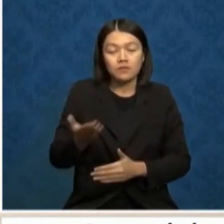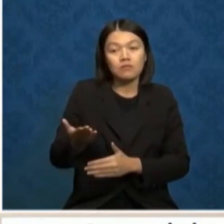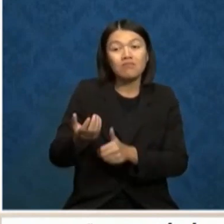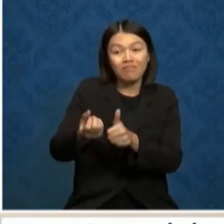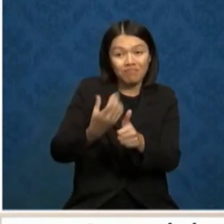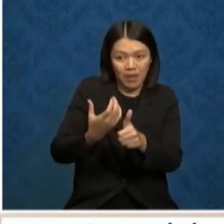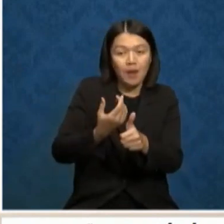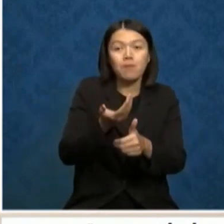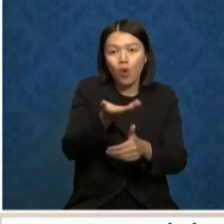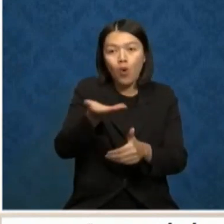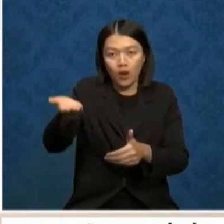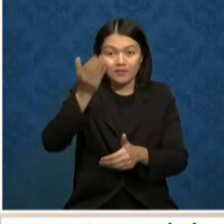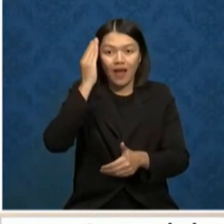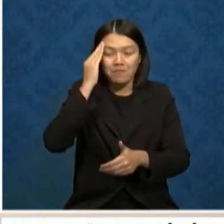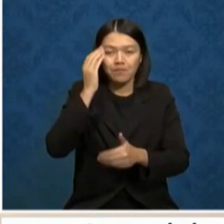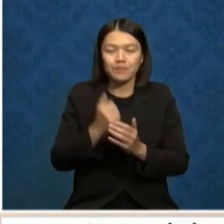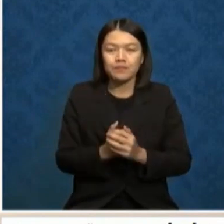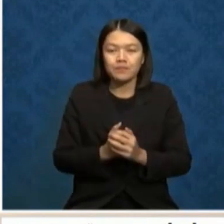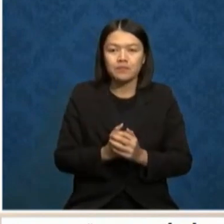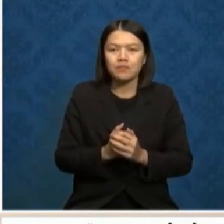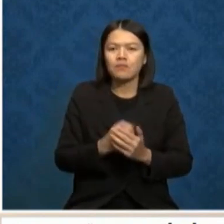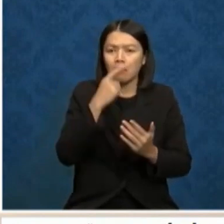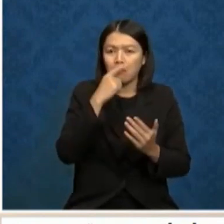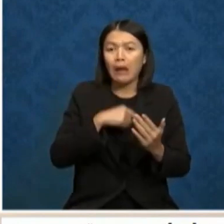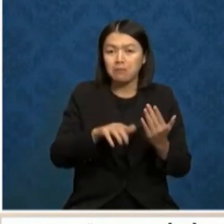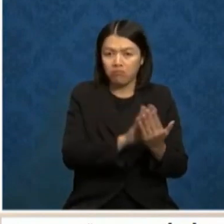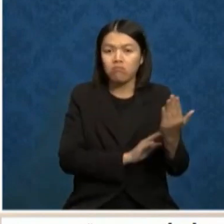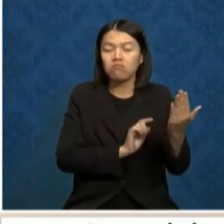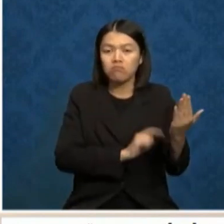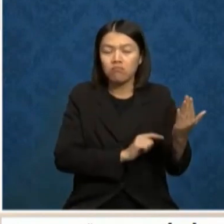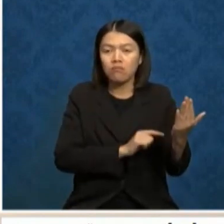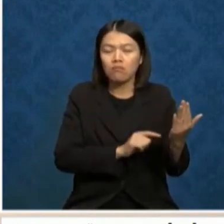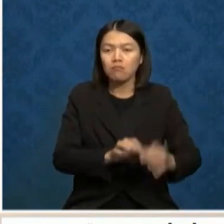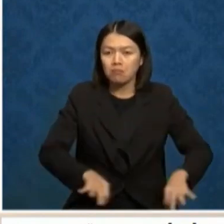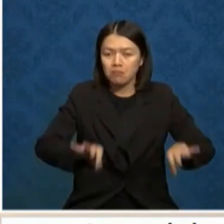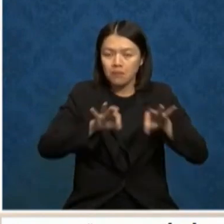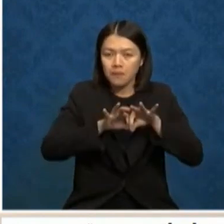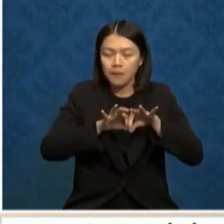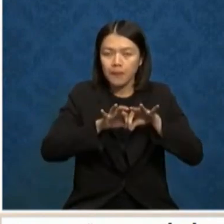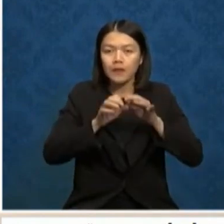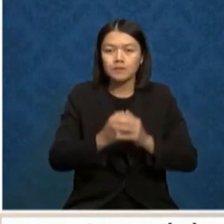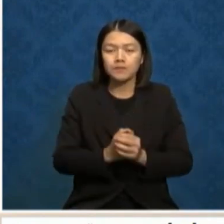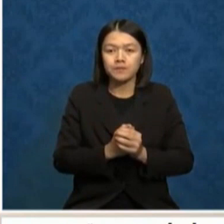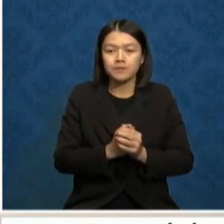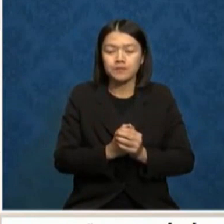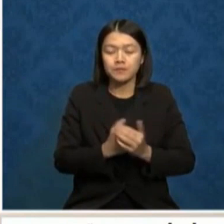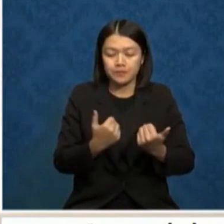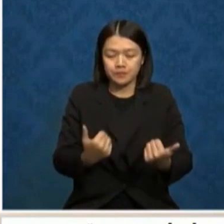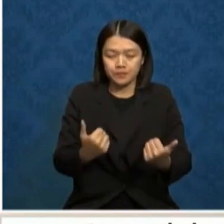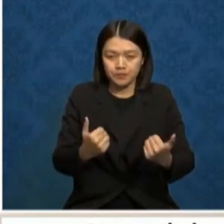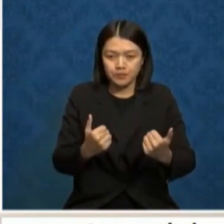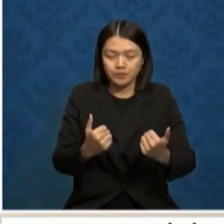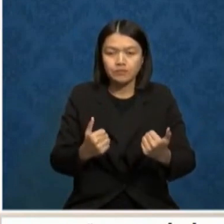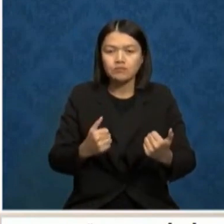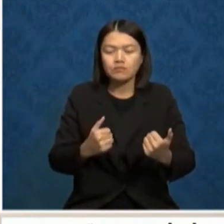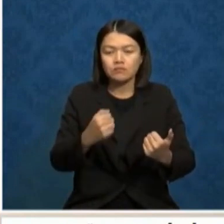ในทุกท่านก็ทราบดีนะคะว่าประเทศไทยของเราเนี่ยจำเป็นอย่างยิ่งนะคะซึ่งในภาวะนี้